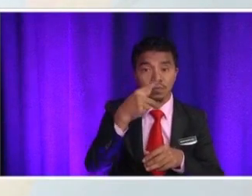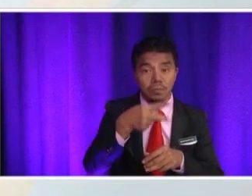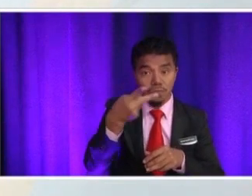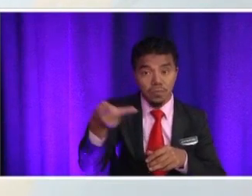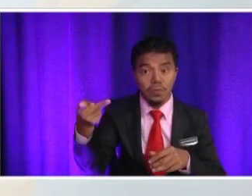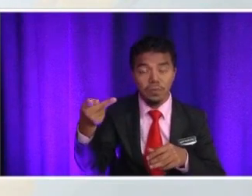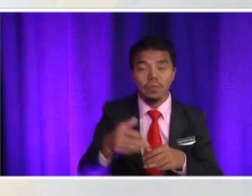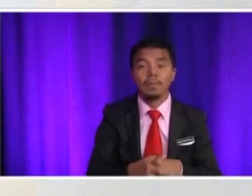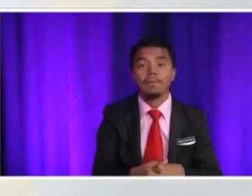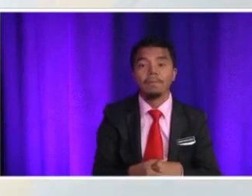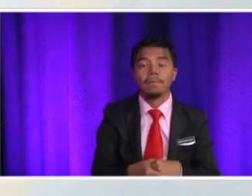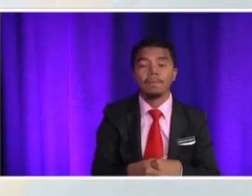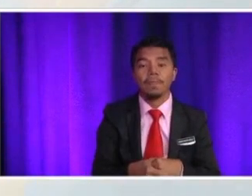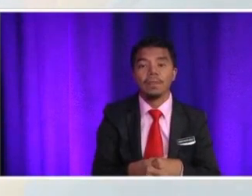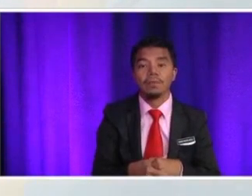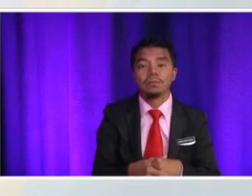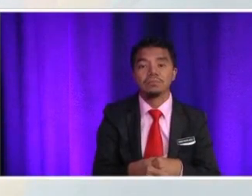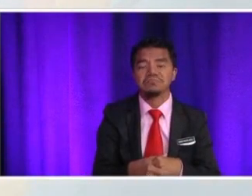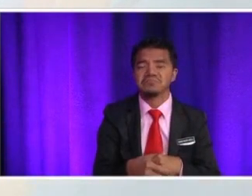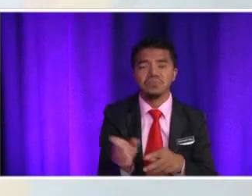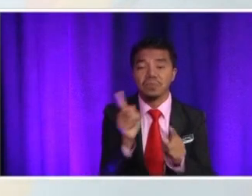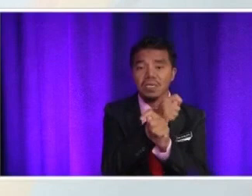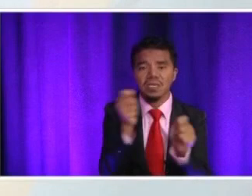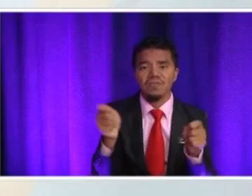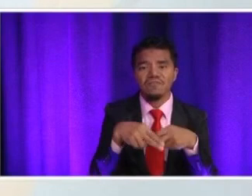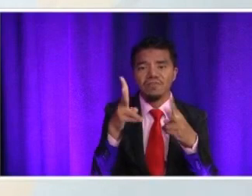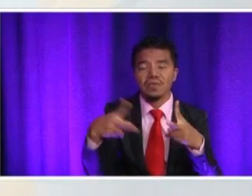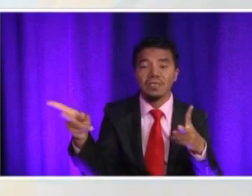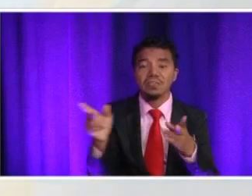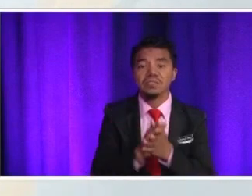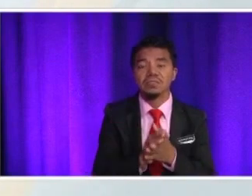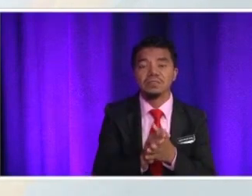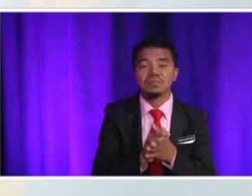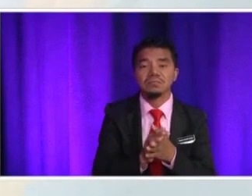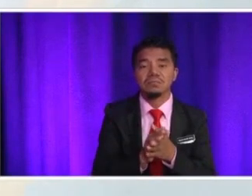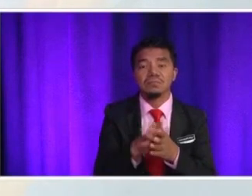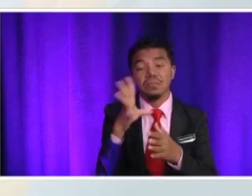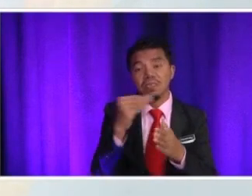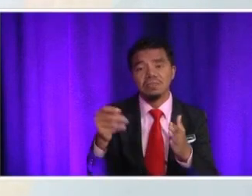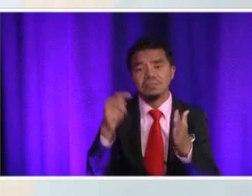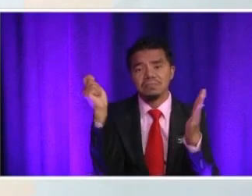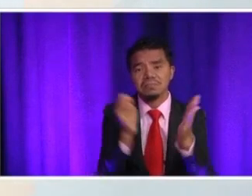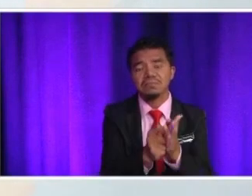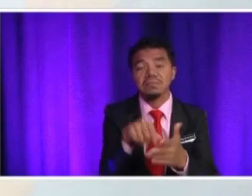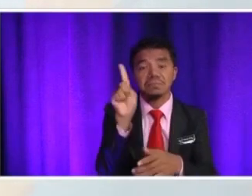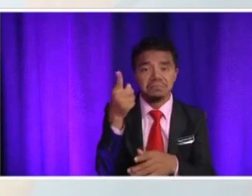Produk dia tiada variasi dan menu dia terhad. Tiada variasi dan terhad. Sebab apa?